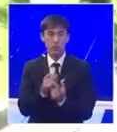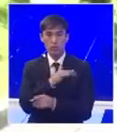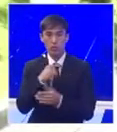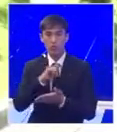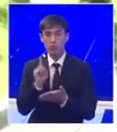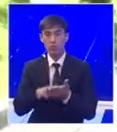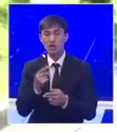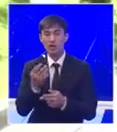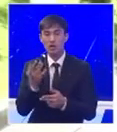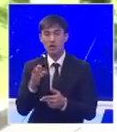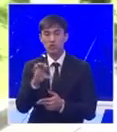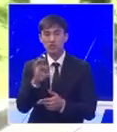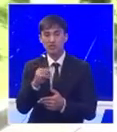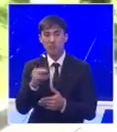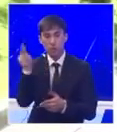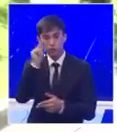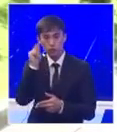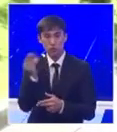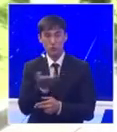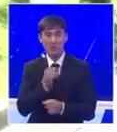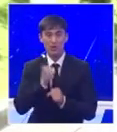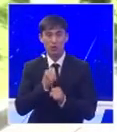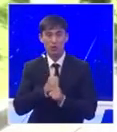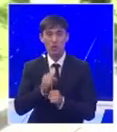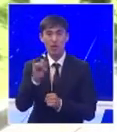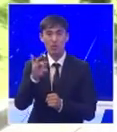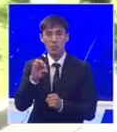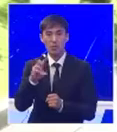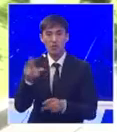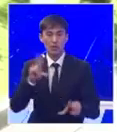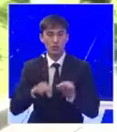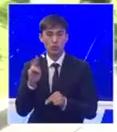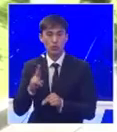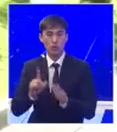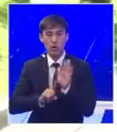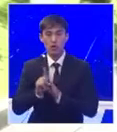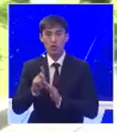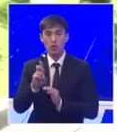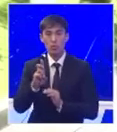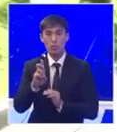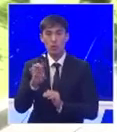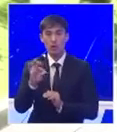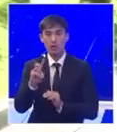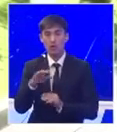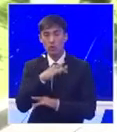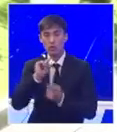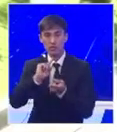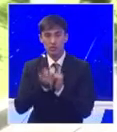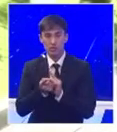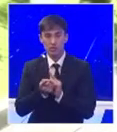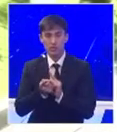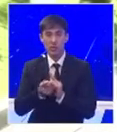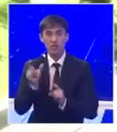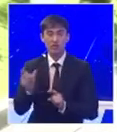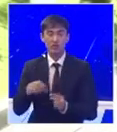когда возникают там, по субсидированию, по обучению, мы работаем именно с Атамекеном, и я надеюсь, что с приходом господина Баталова многое изменится, потому что как бы